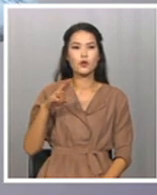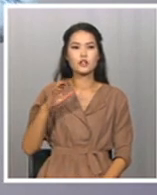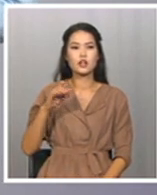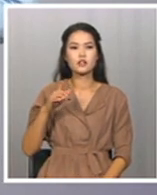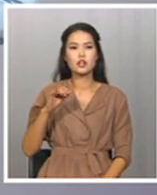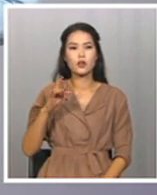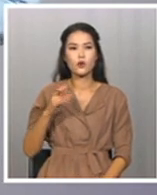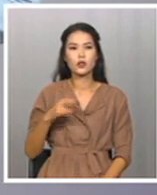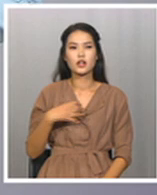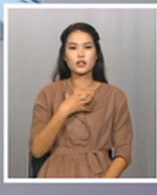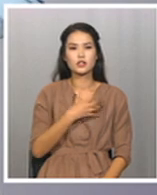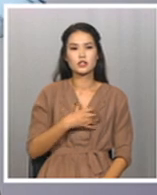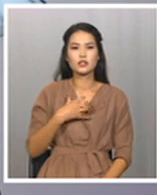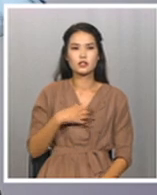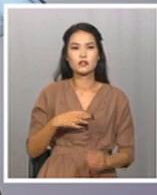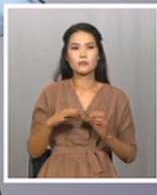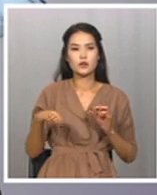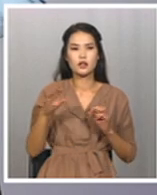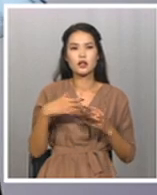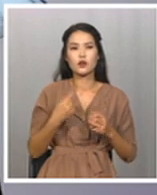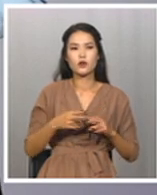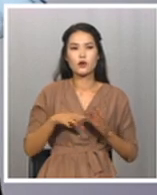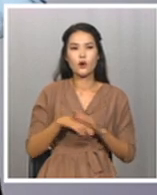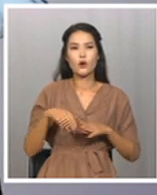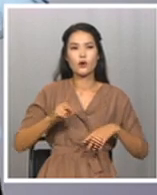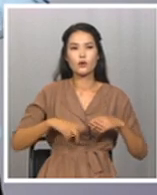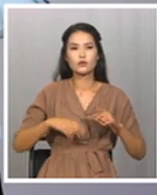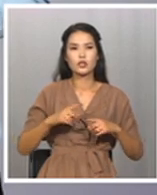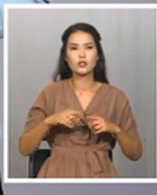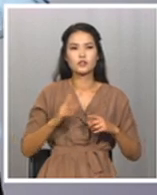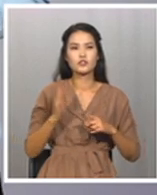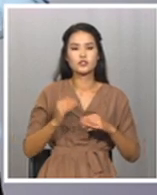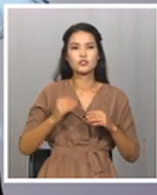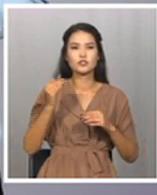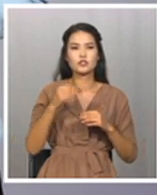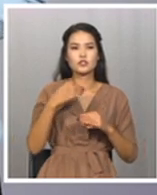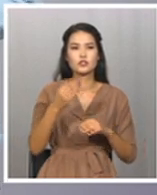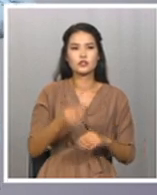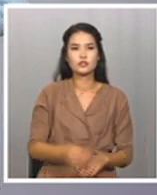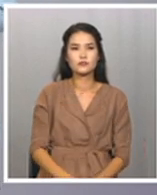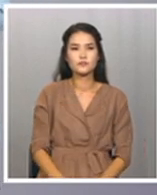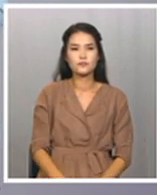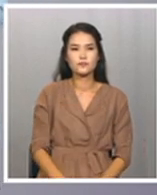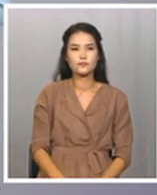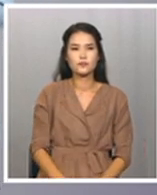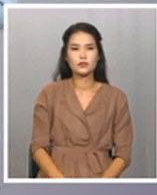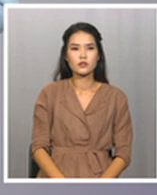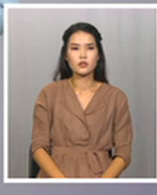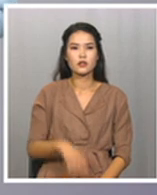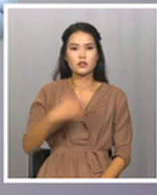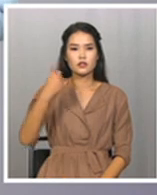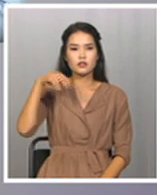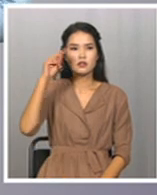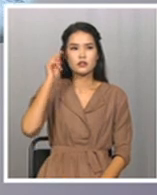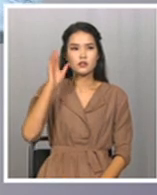Биотехнологияның негізгі бағыттары және отандық жетістіктері. Бүгінгі сабақта